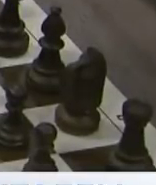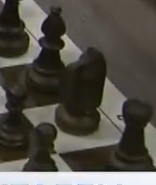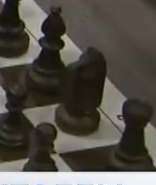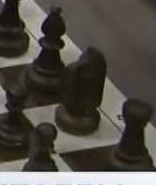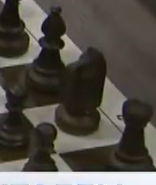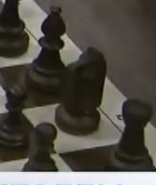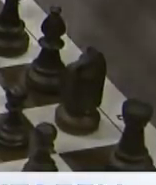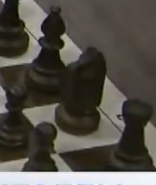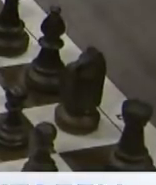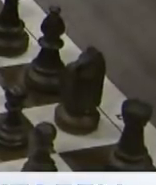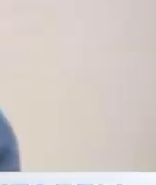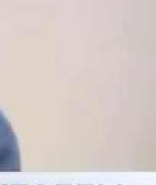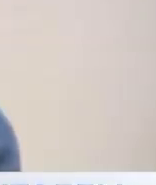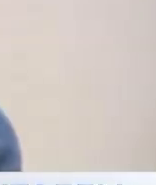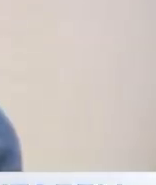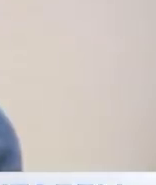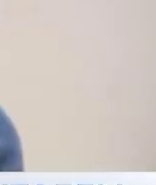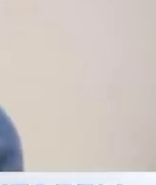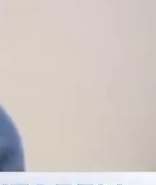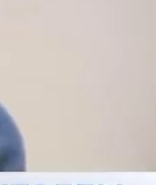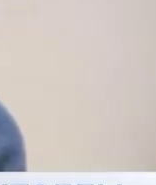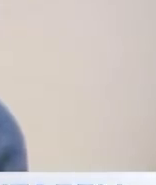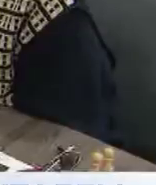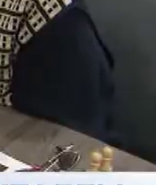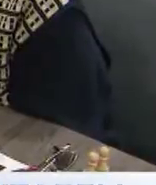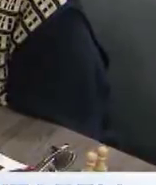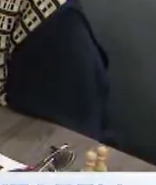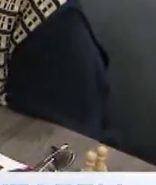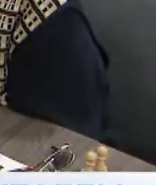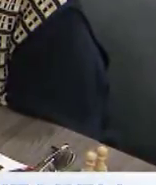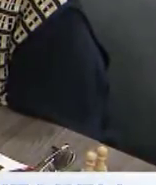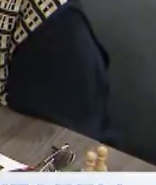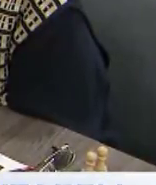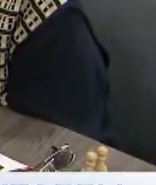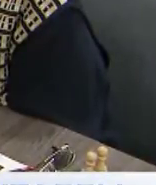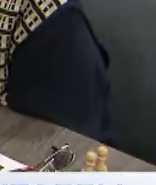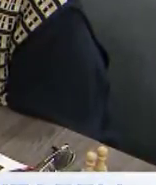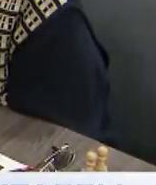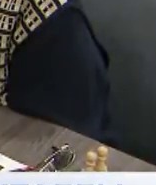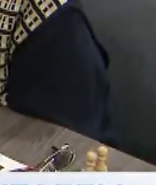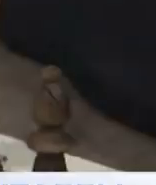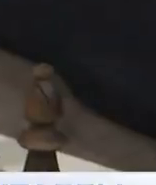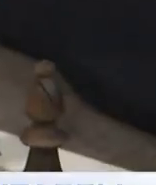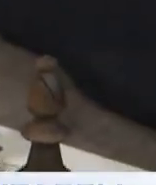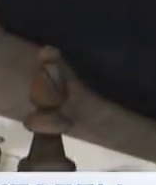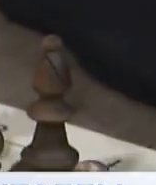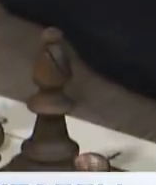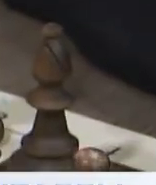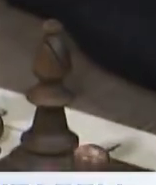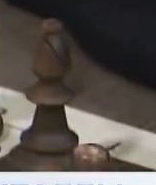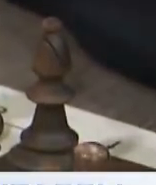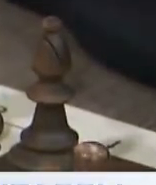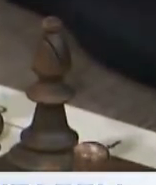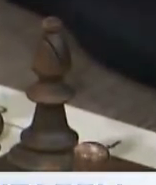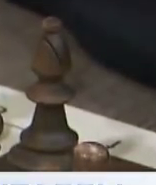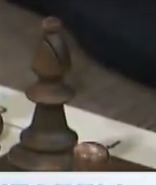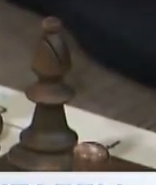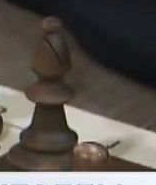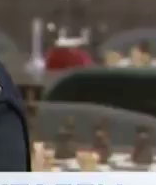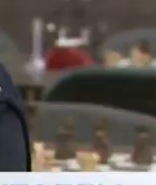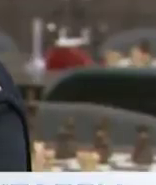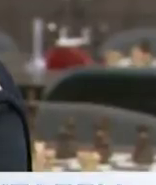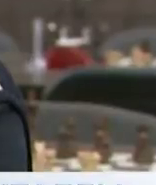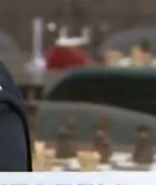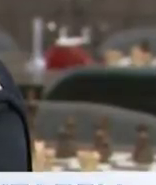жинап чемпион атанды. Енді ол Қазақстан біріншілігінде сынға түседі. Керемет ойындары мен өз деңгейлерін көрсеткен Лия Құрманғалиева мен